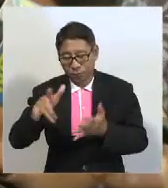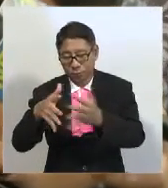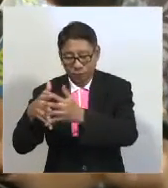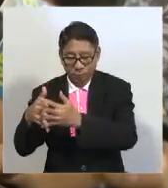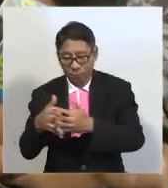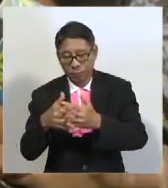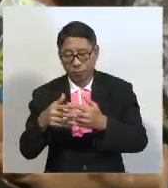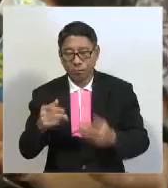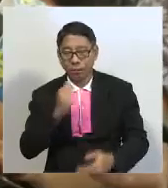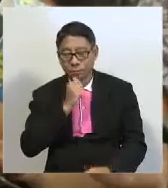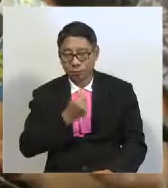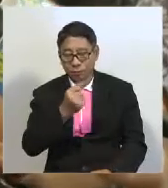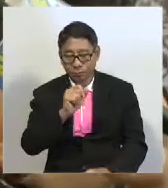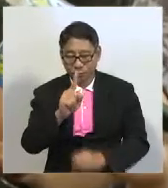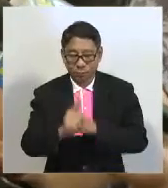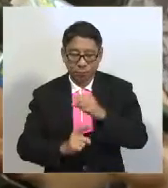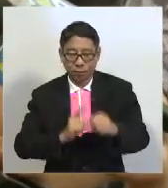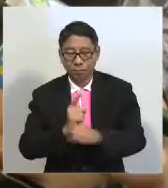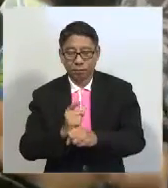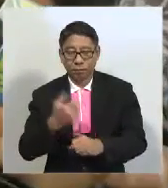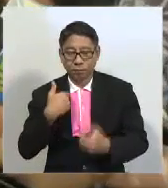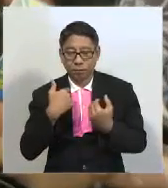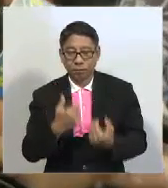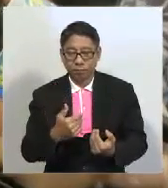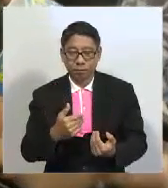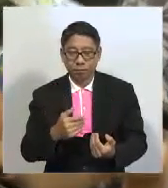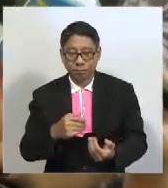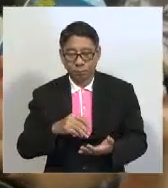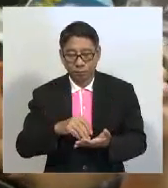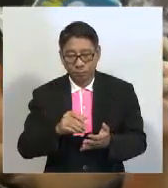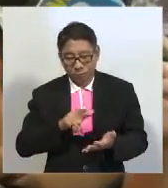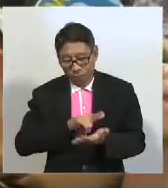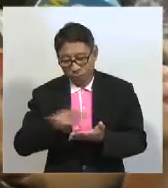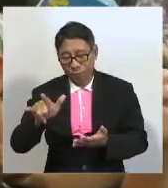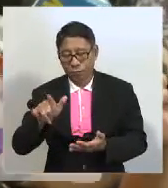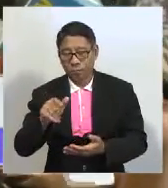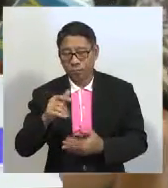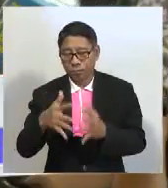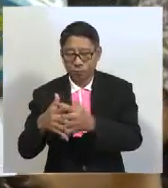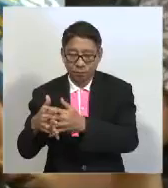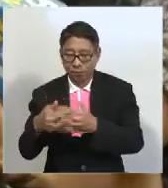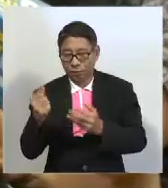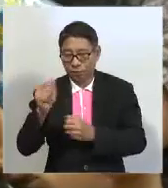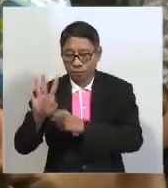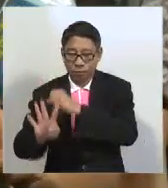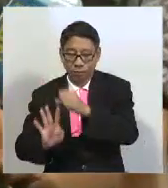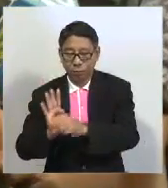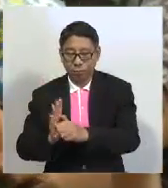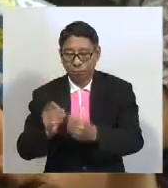แต่เขาอายุ11ขวบตั้งแต่ไฮสคูลสู่อเมริกา14ปีจนจบปริญ